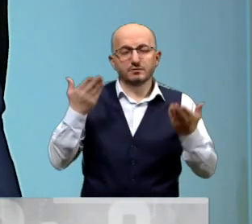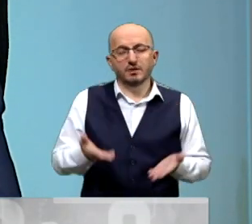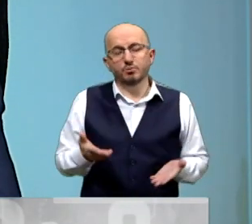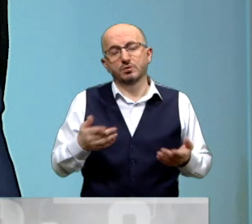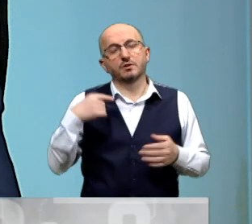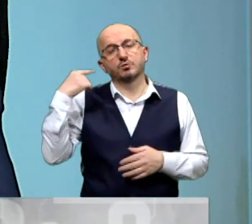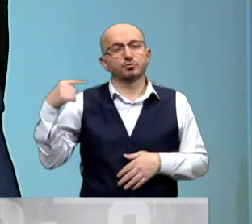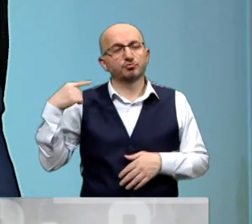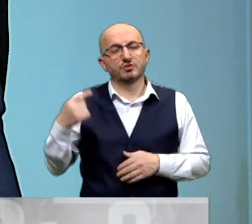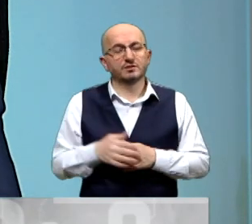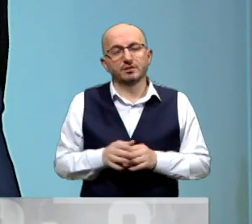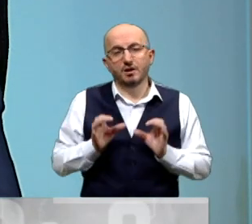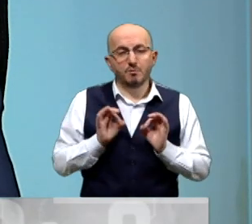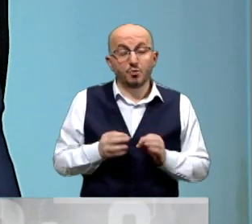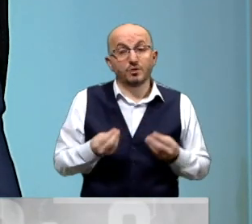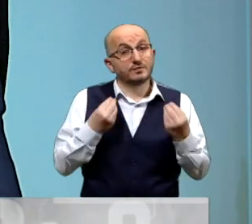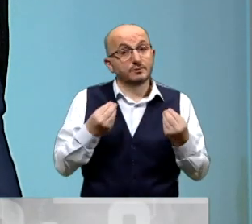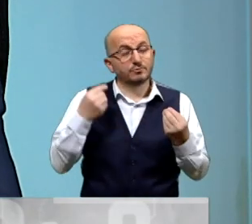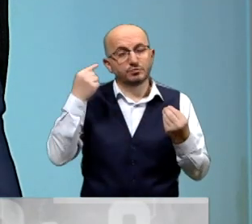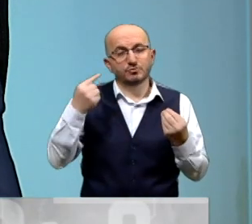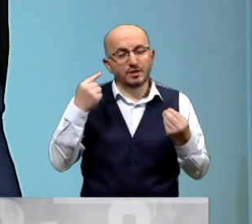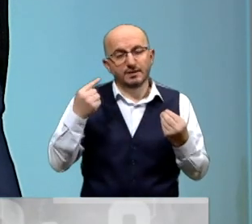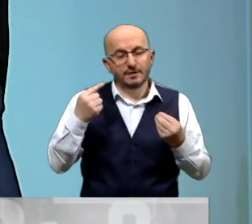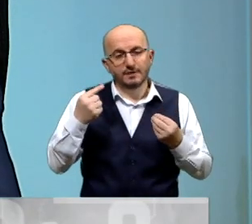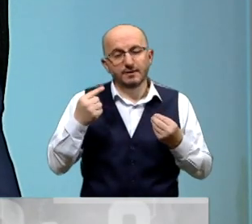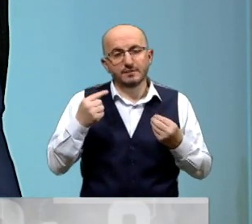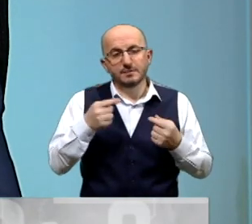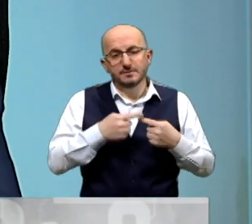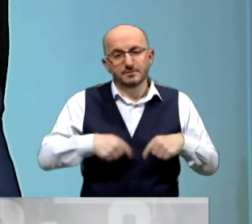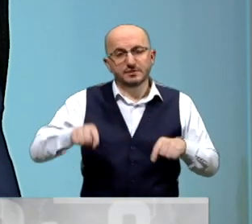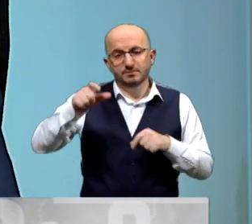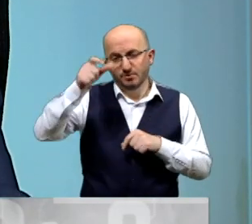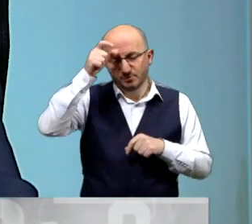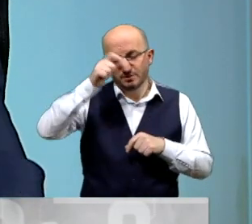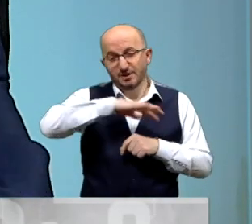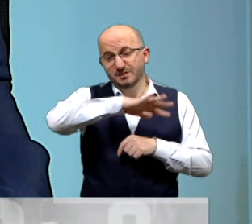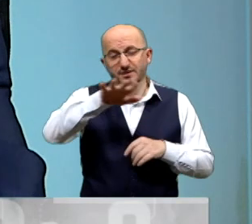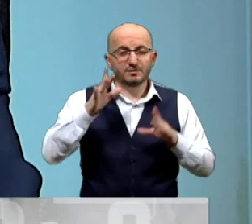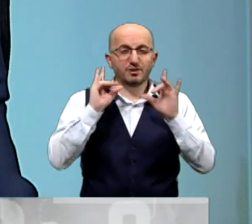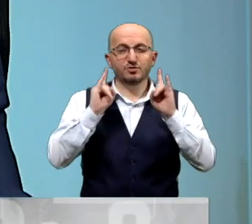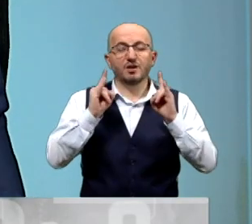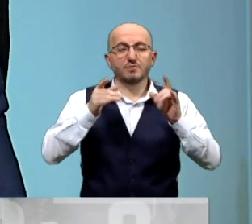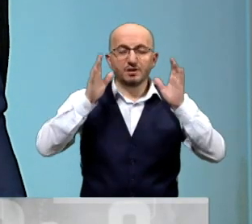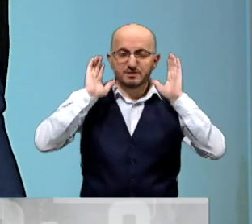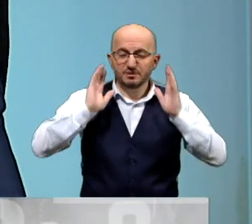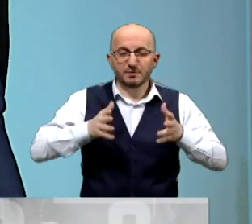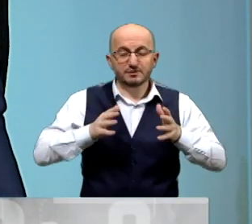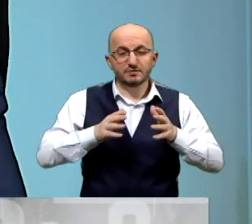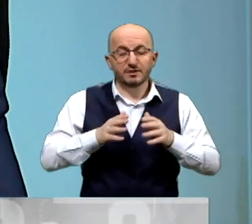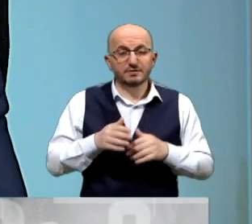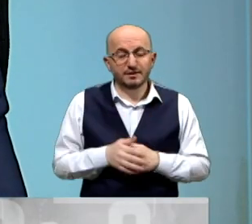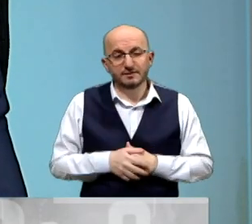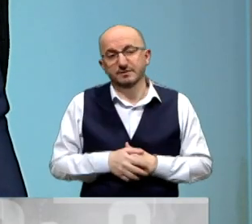düşüncesi ile böyle Hüsnü niyetle Bizim ülkede genellikle Camilerde namaz kılınırken artık